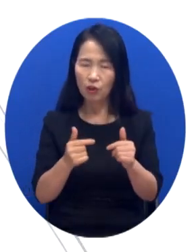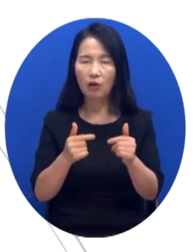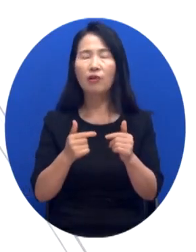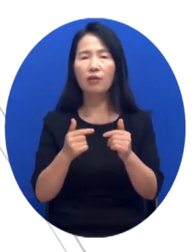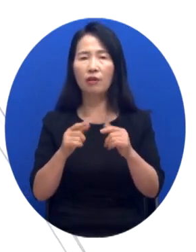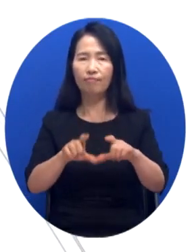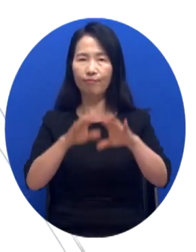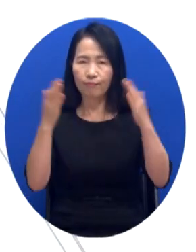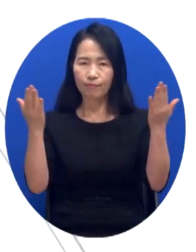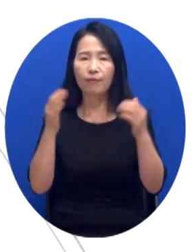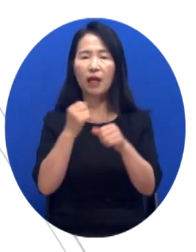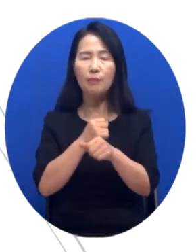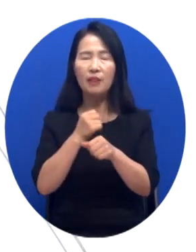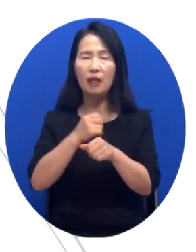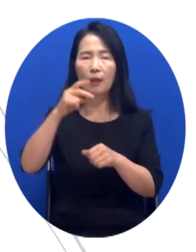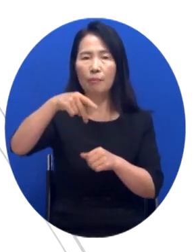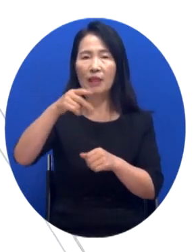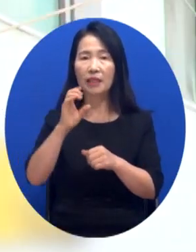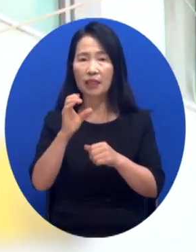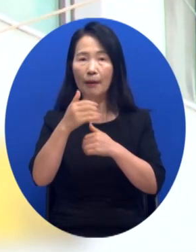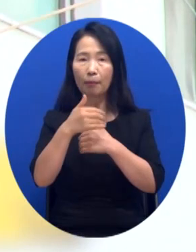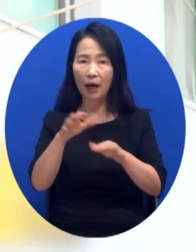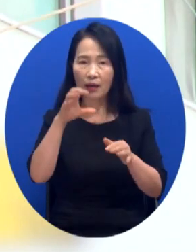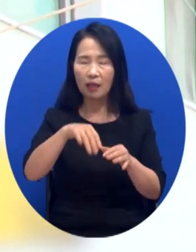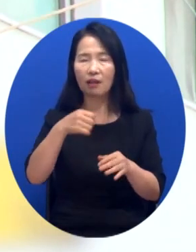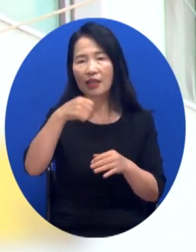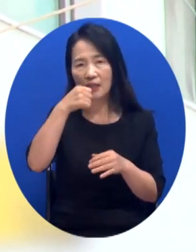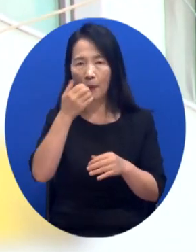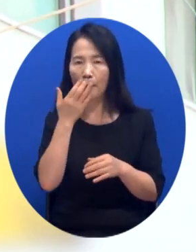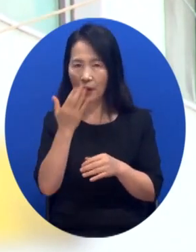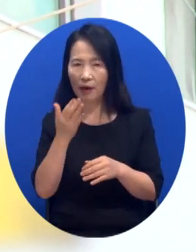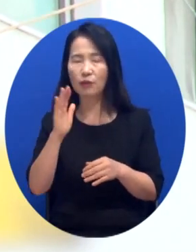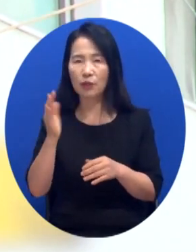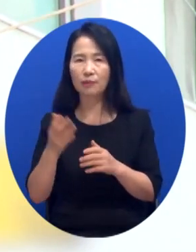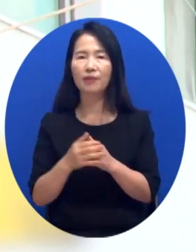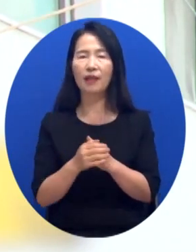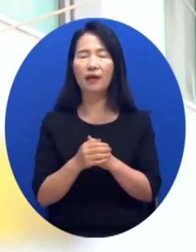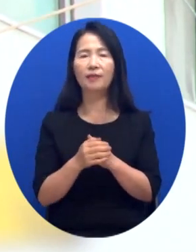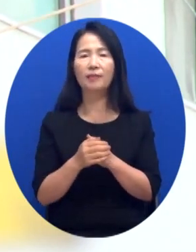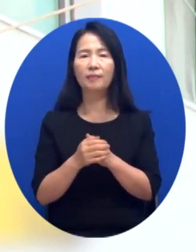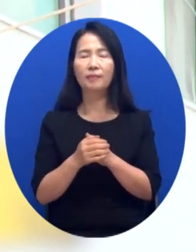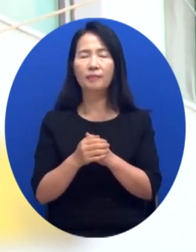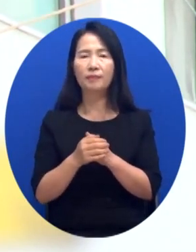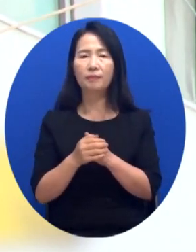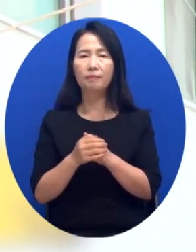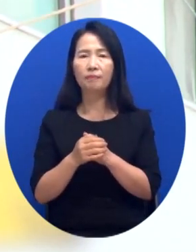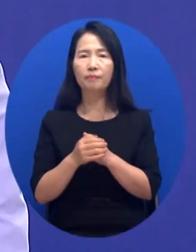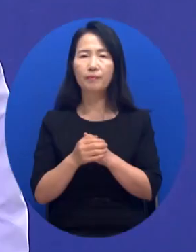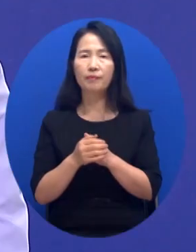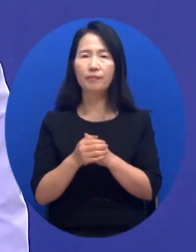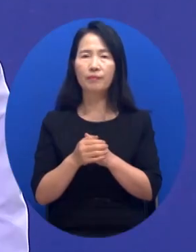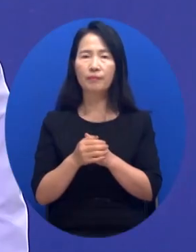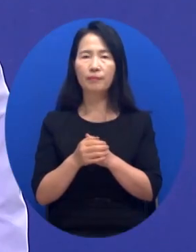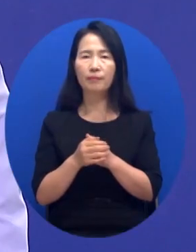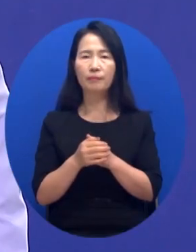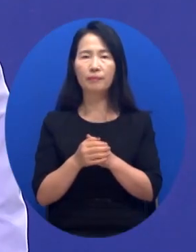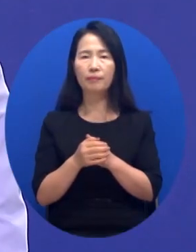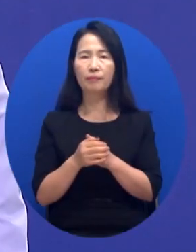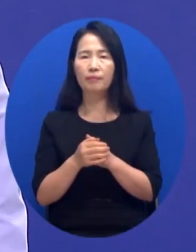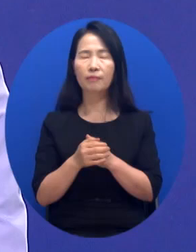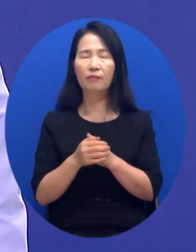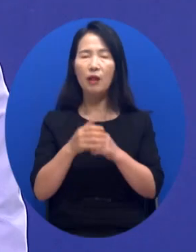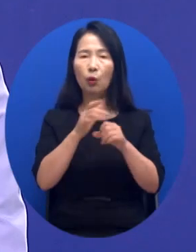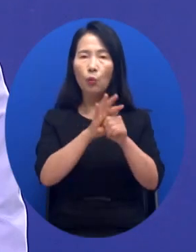금지됐던 PC방의 음식 판매와 섭취는 가능해졌습니다. CTS 뉴스 최대진입니다.